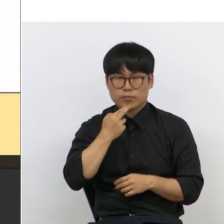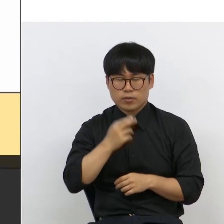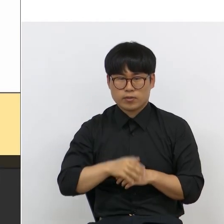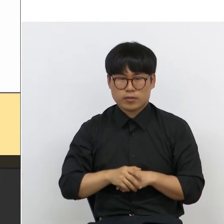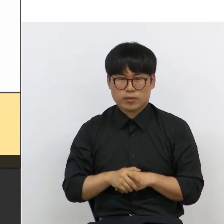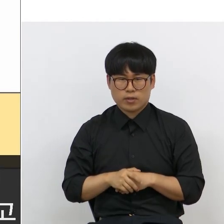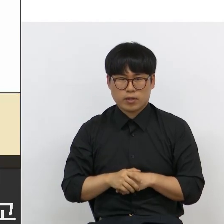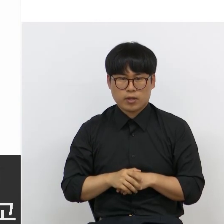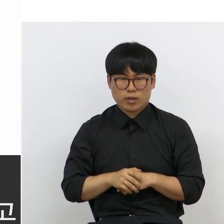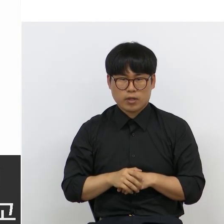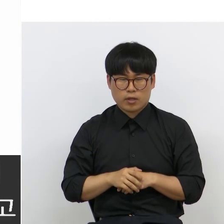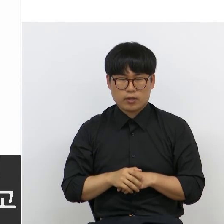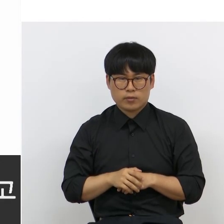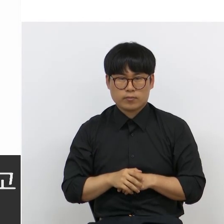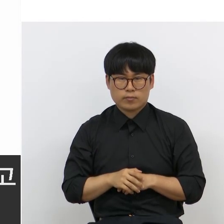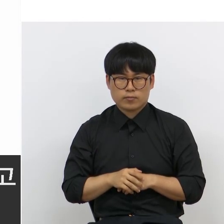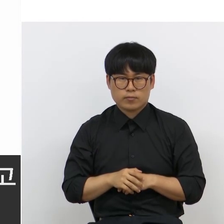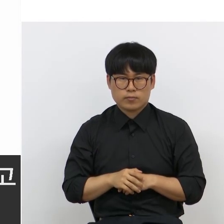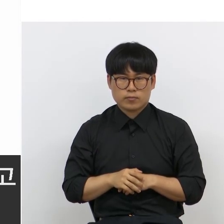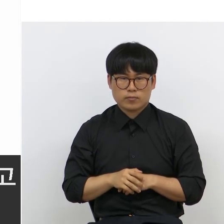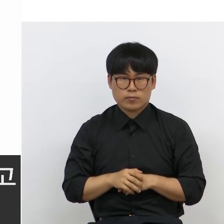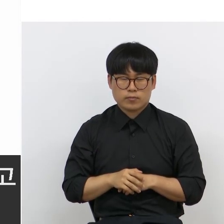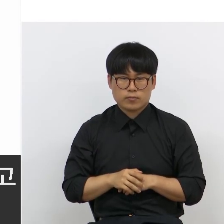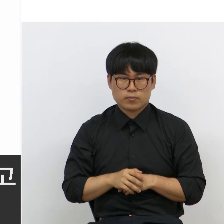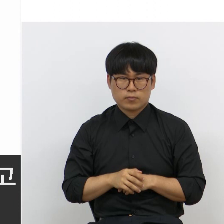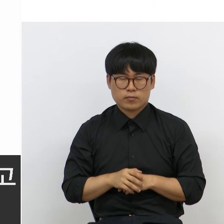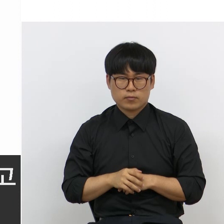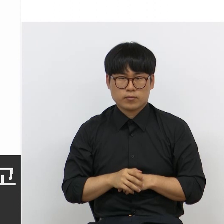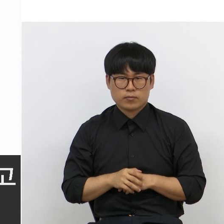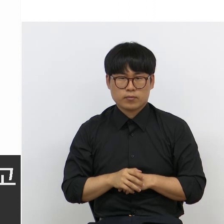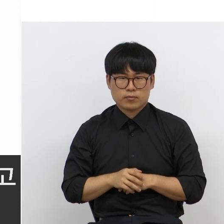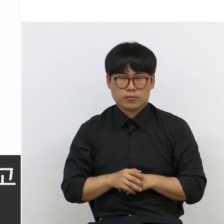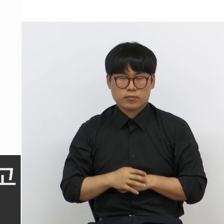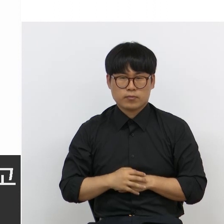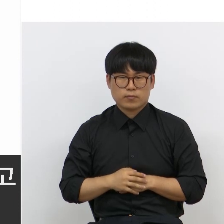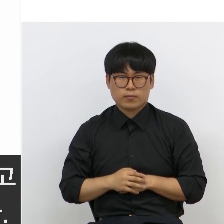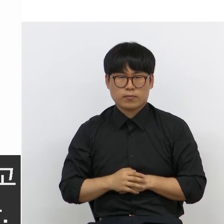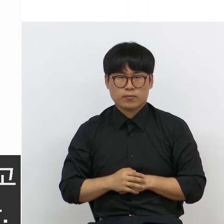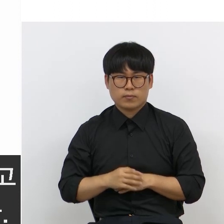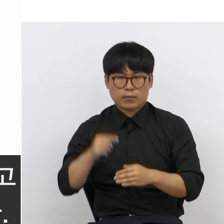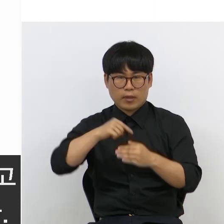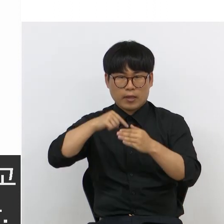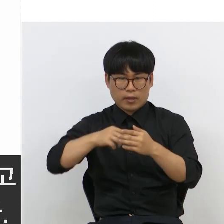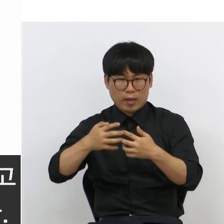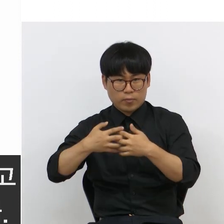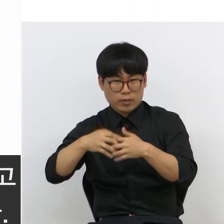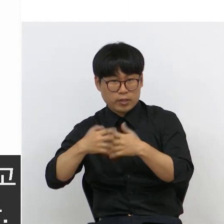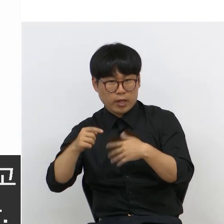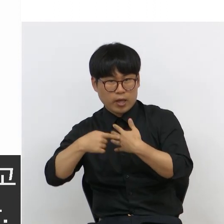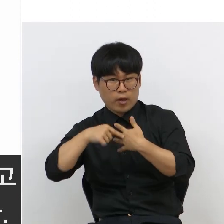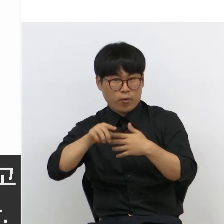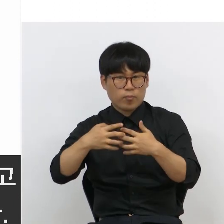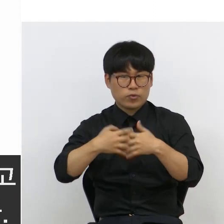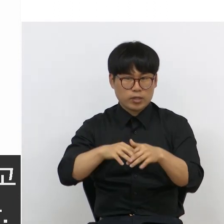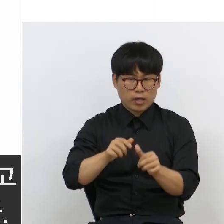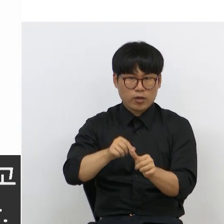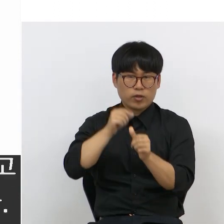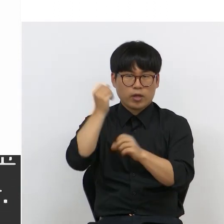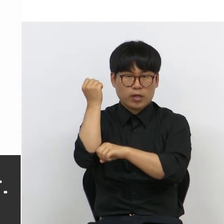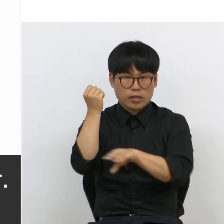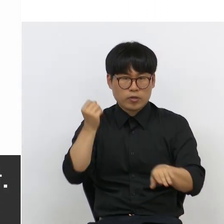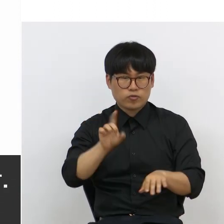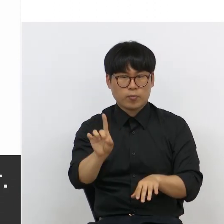어떻다 이런 것들이 다 있고 그렇습니다. 내부 기기, 외부 기기를 선택하는 기준은 그래서 다시